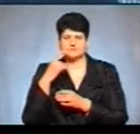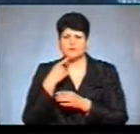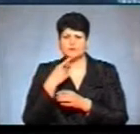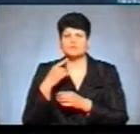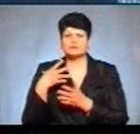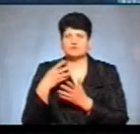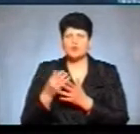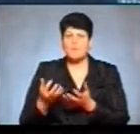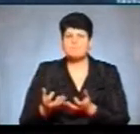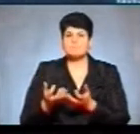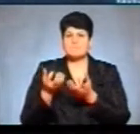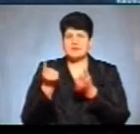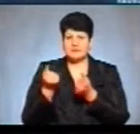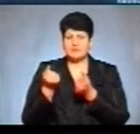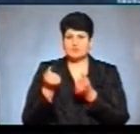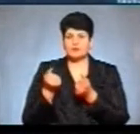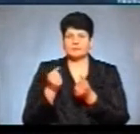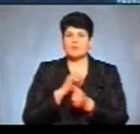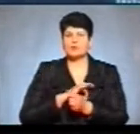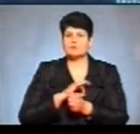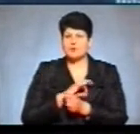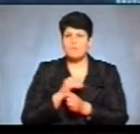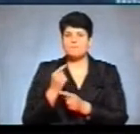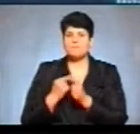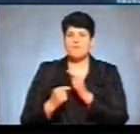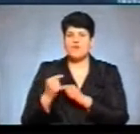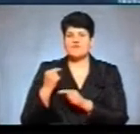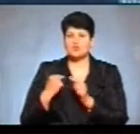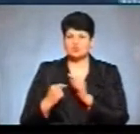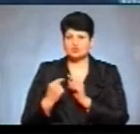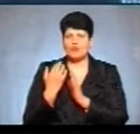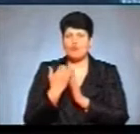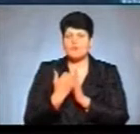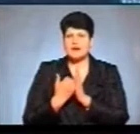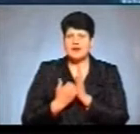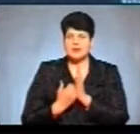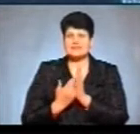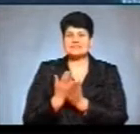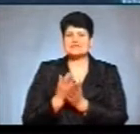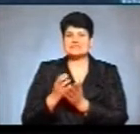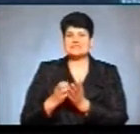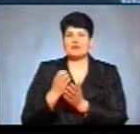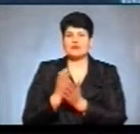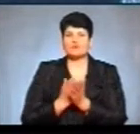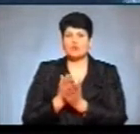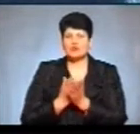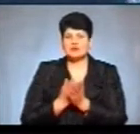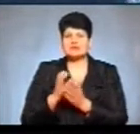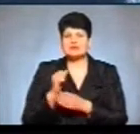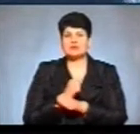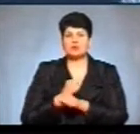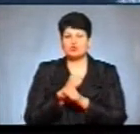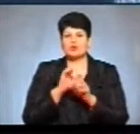свою підтримку намерам профспілок повернути у перелік страхових послуг санаторно-курортне